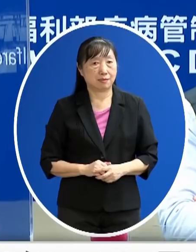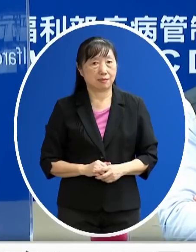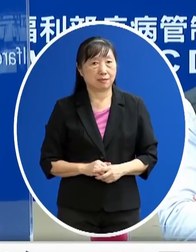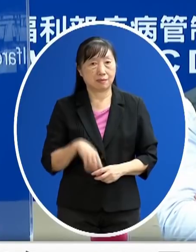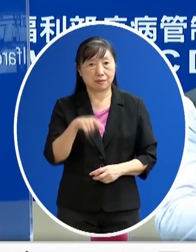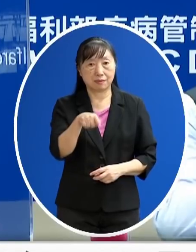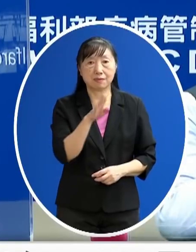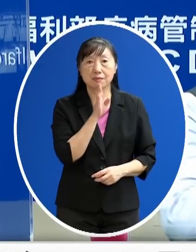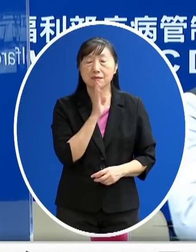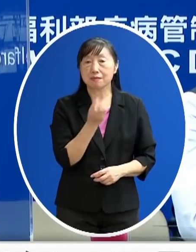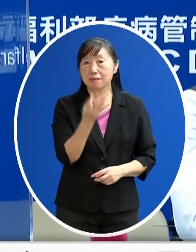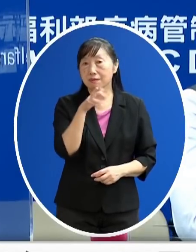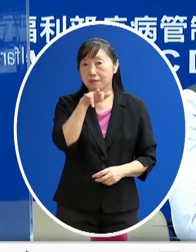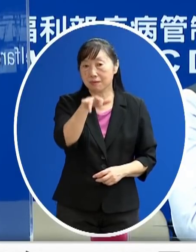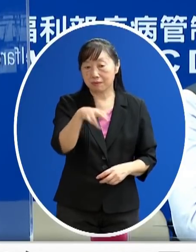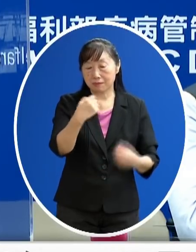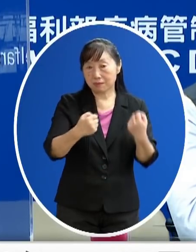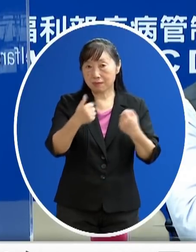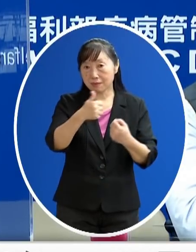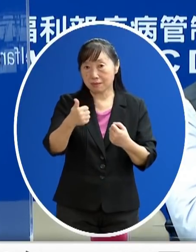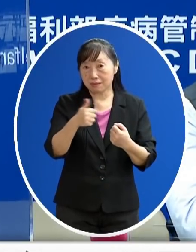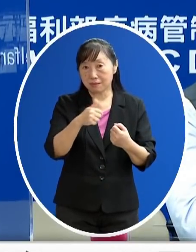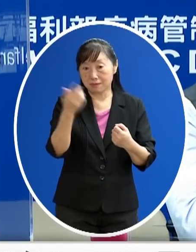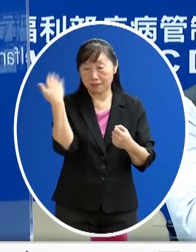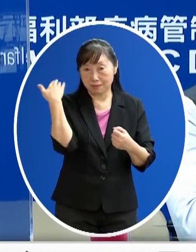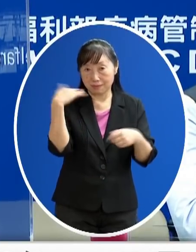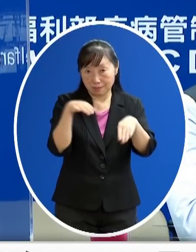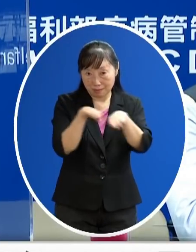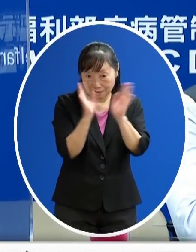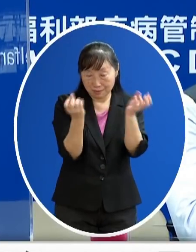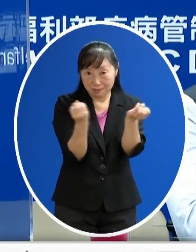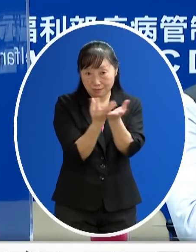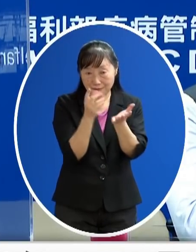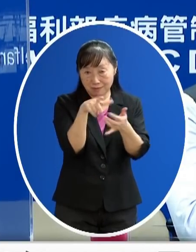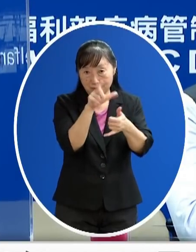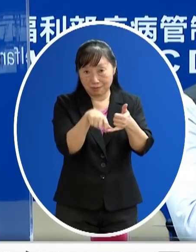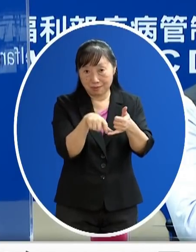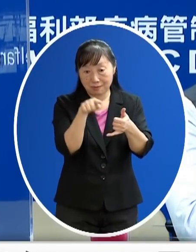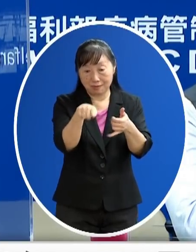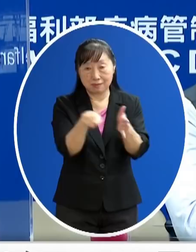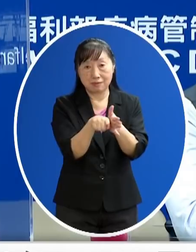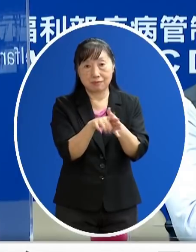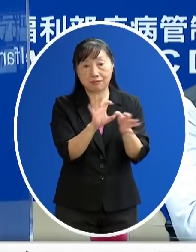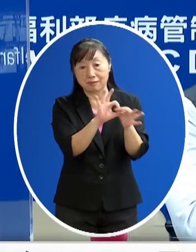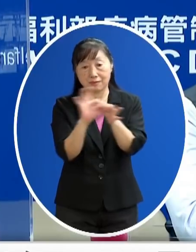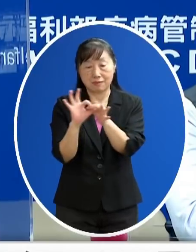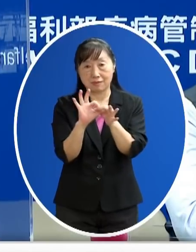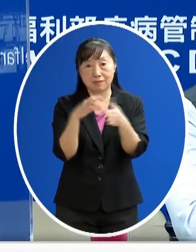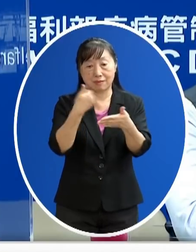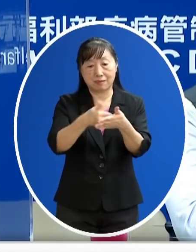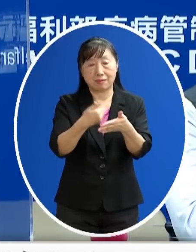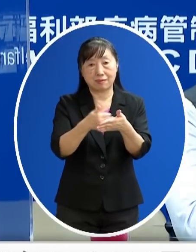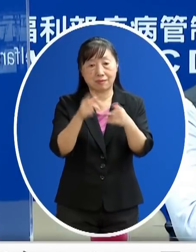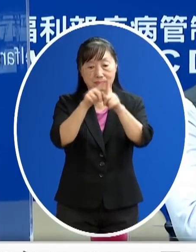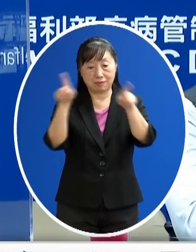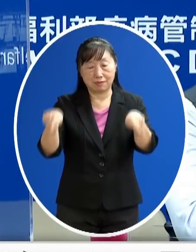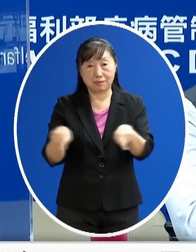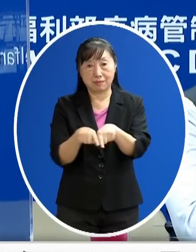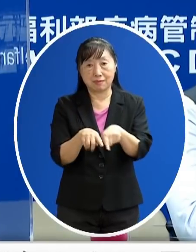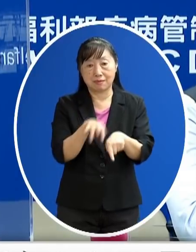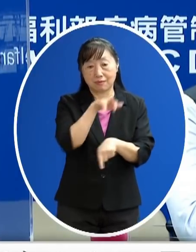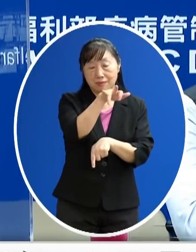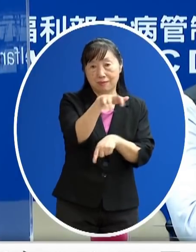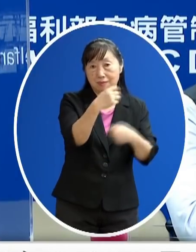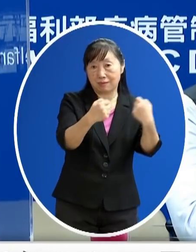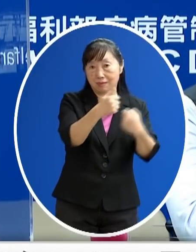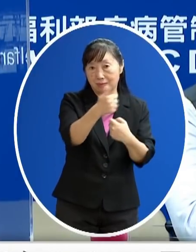这是在黄七师哈从开始哈有相关的案例以后所有的关联图，哦，所以在七师